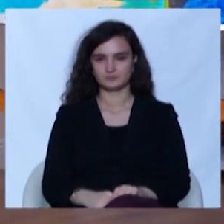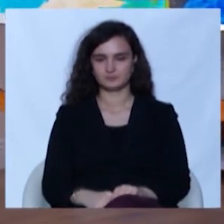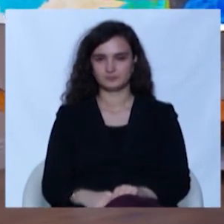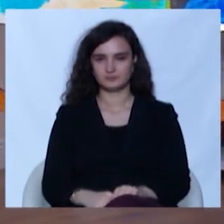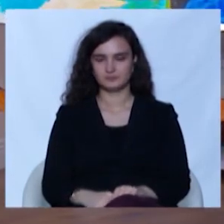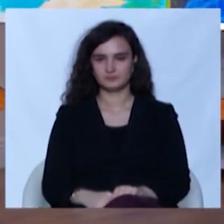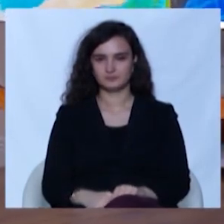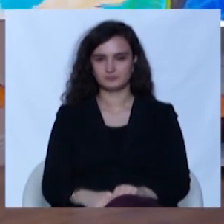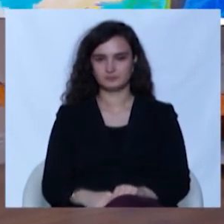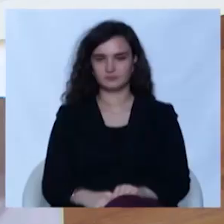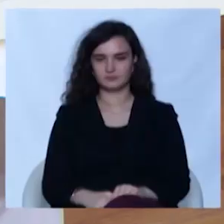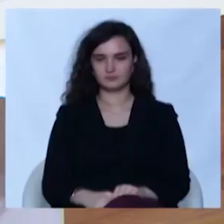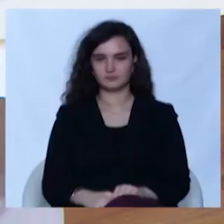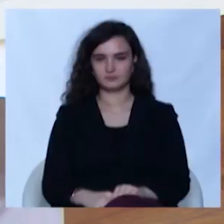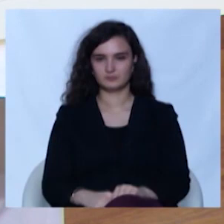ჩვენ ახლა